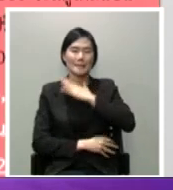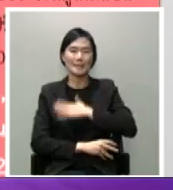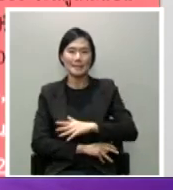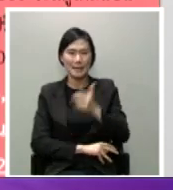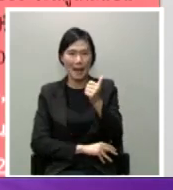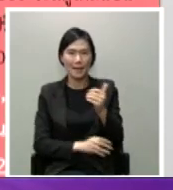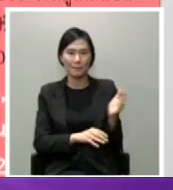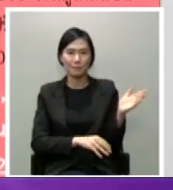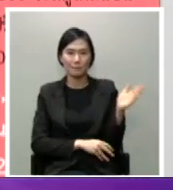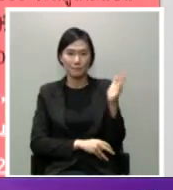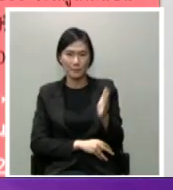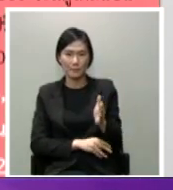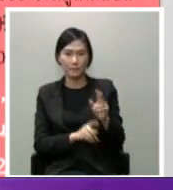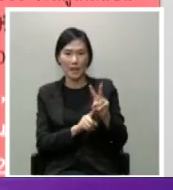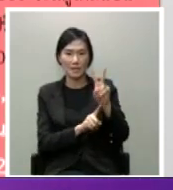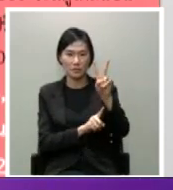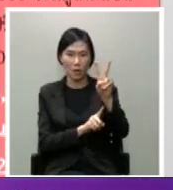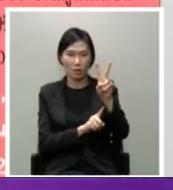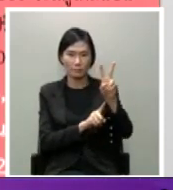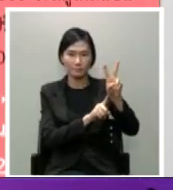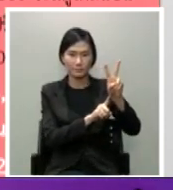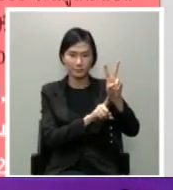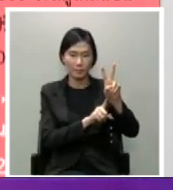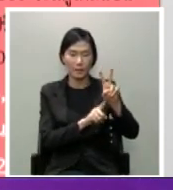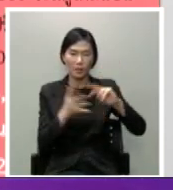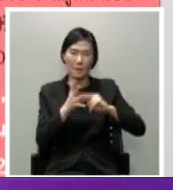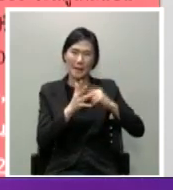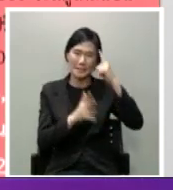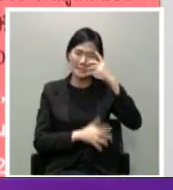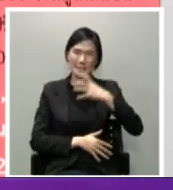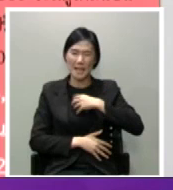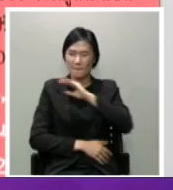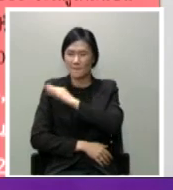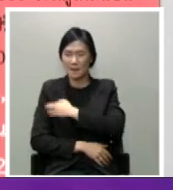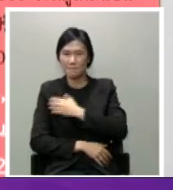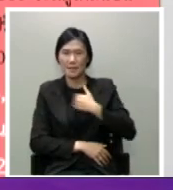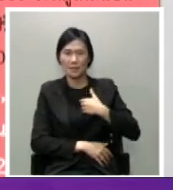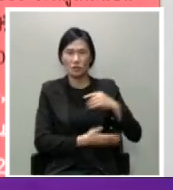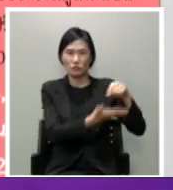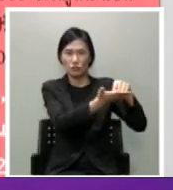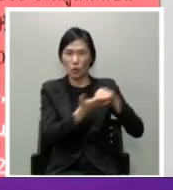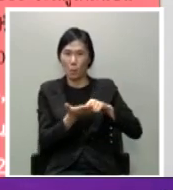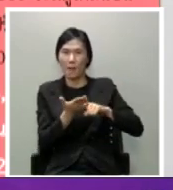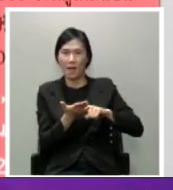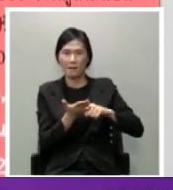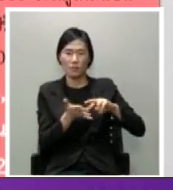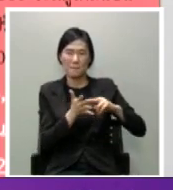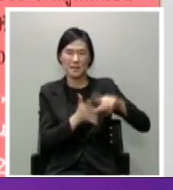องฟิลิปปินส์ตอบทันทีแล้วว่าจะตอบโต้ไทยทันทีเลยโดยไม่รอผลอุทธร